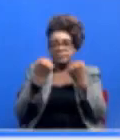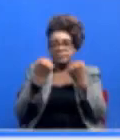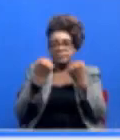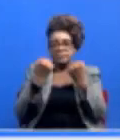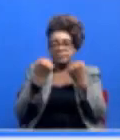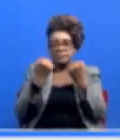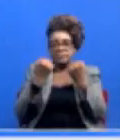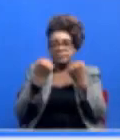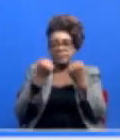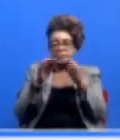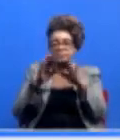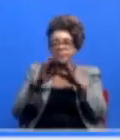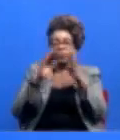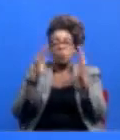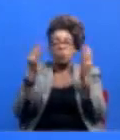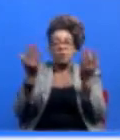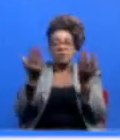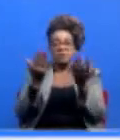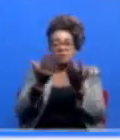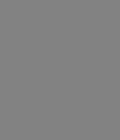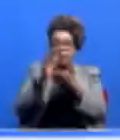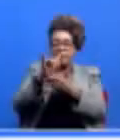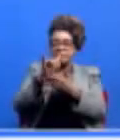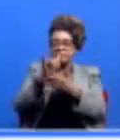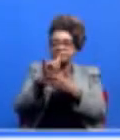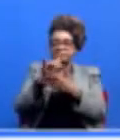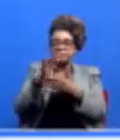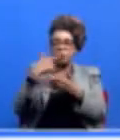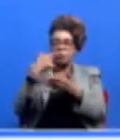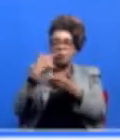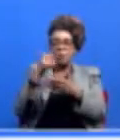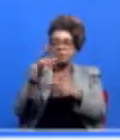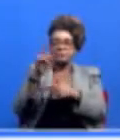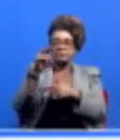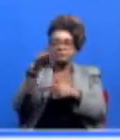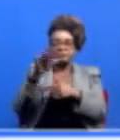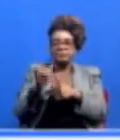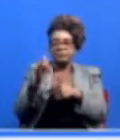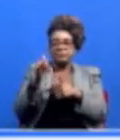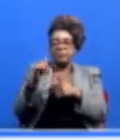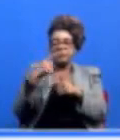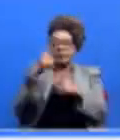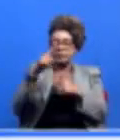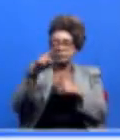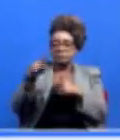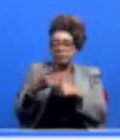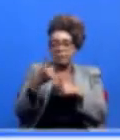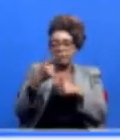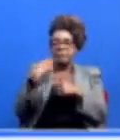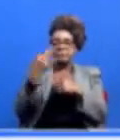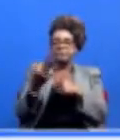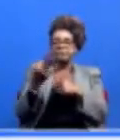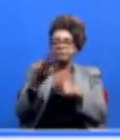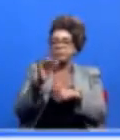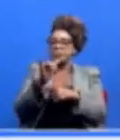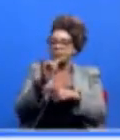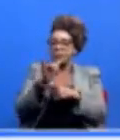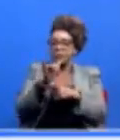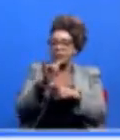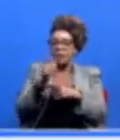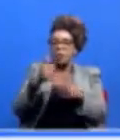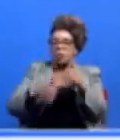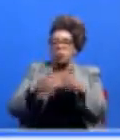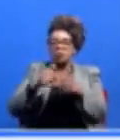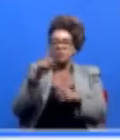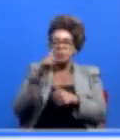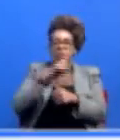Wote wapo chui 7,000 pekee waliosalia huku 1,300 wakiwa nchini Kenya. Mnyama huyu anasalia kuwa kwenye hatari